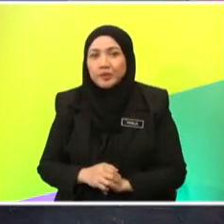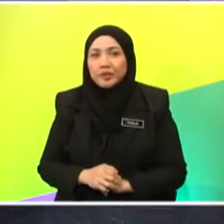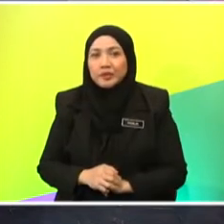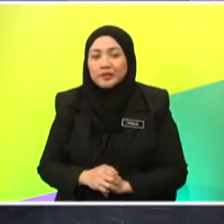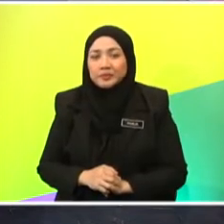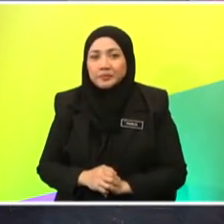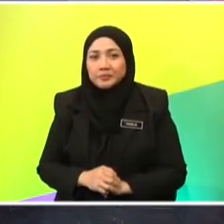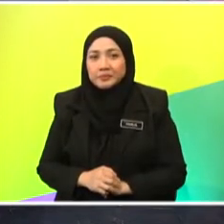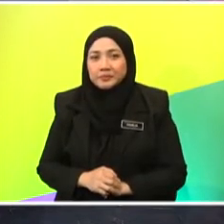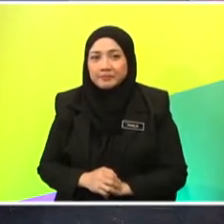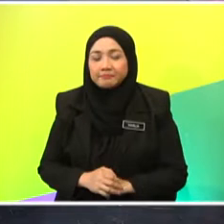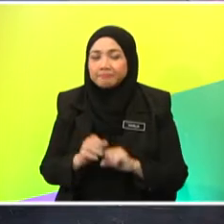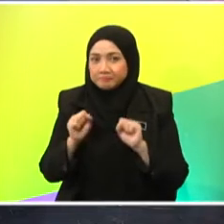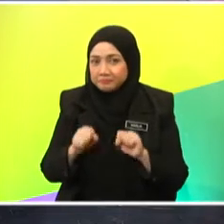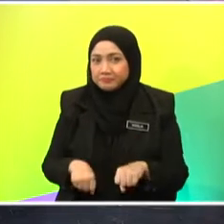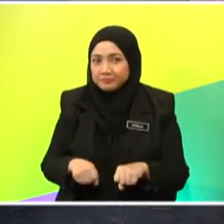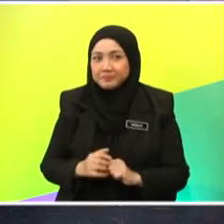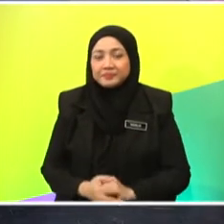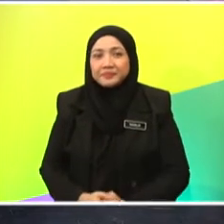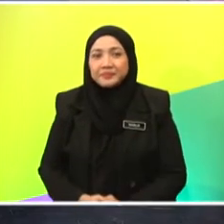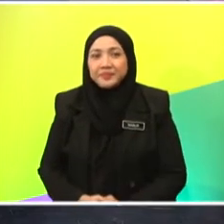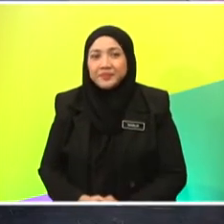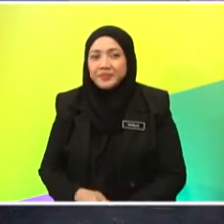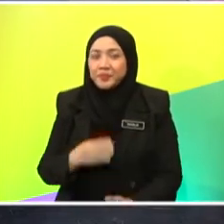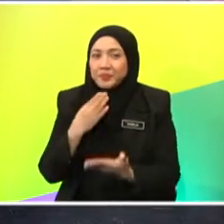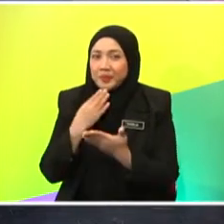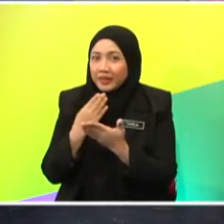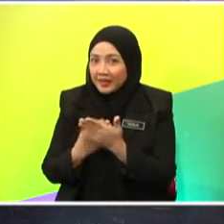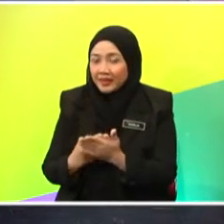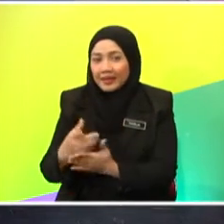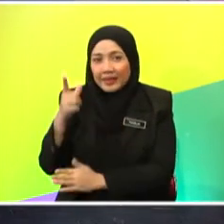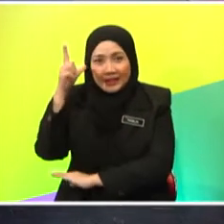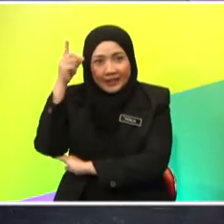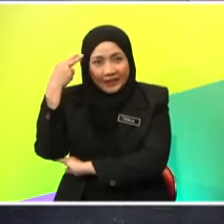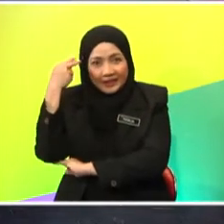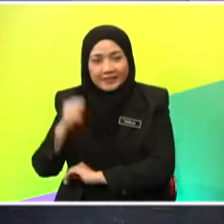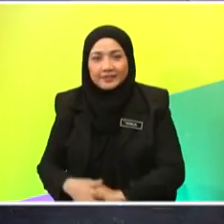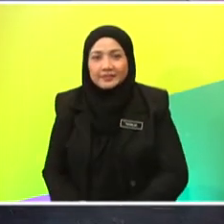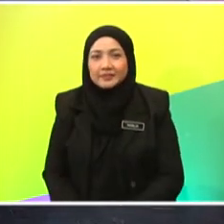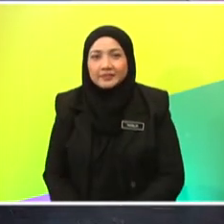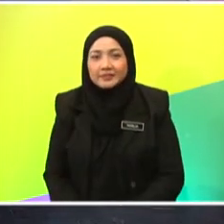oleh kece gue Boleh gue bagus bye Akim Kasih Cikgu